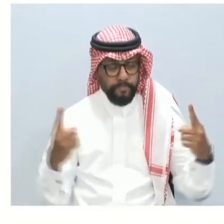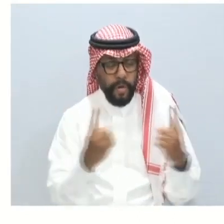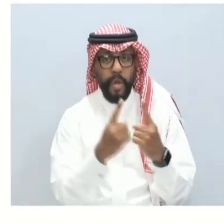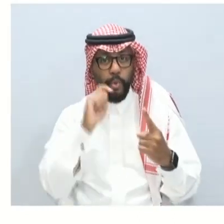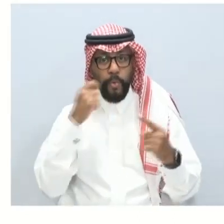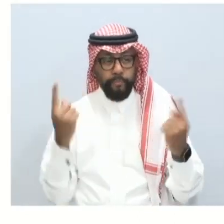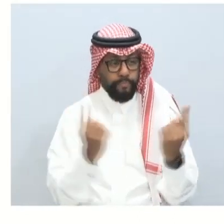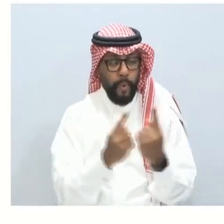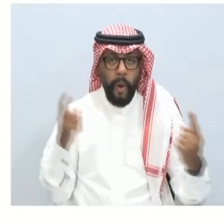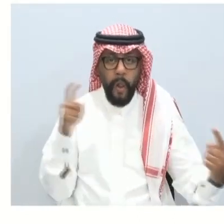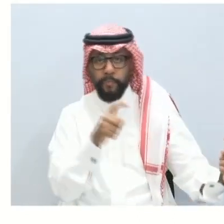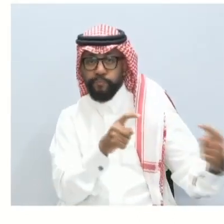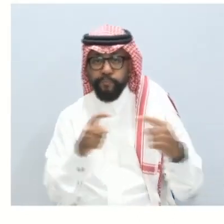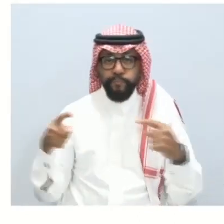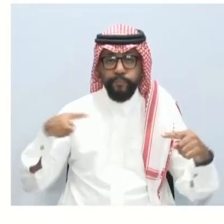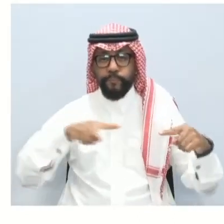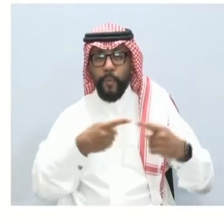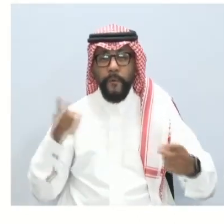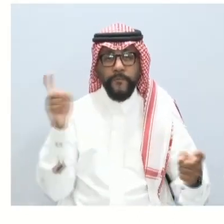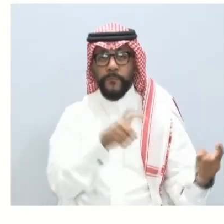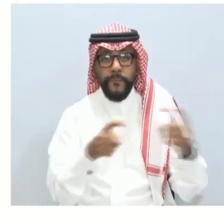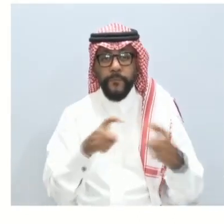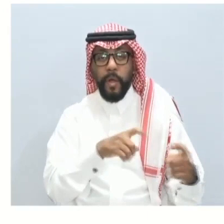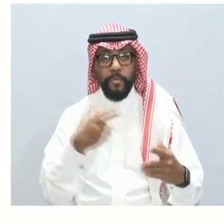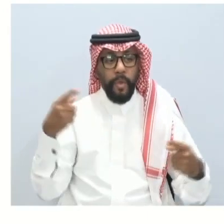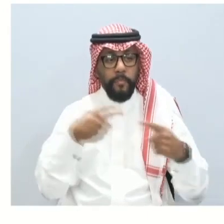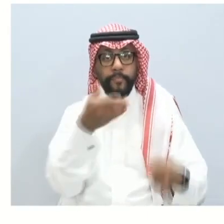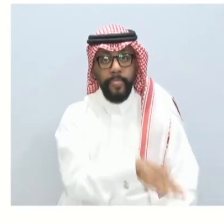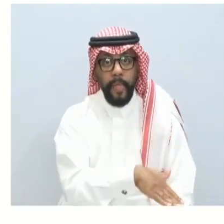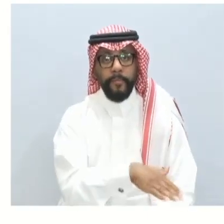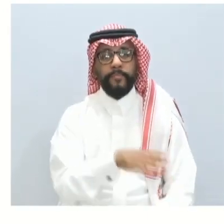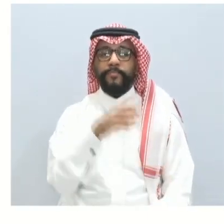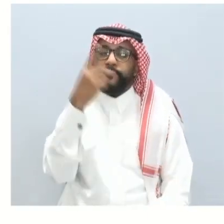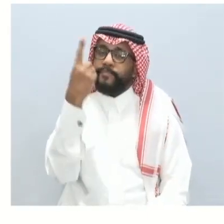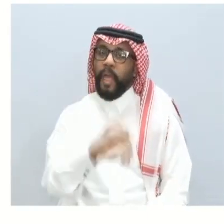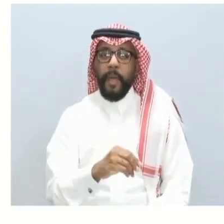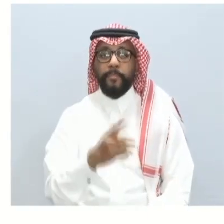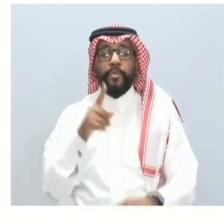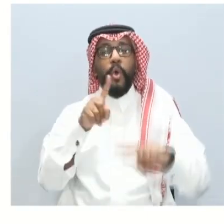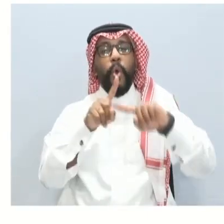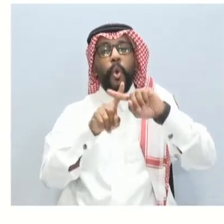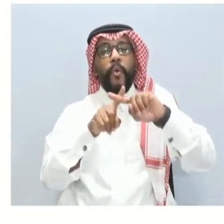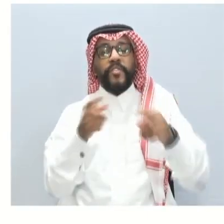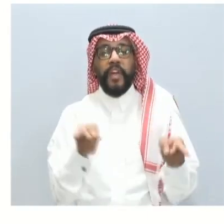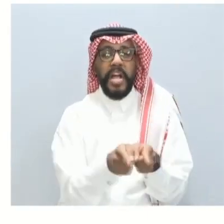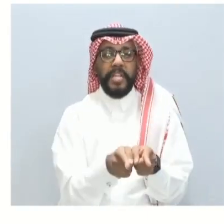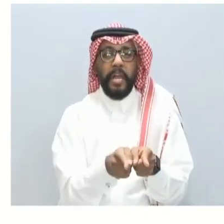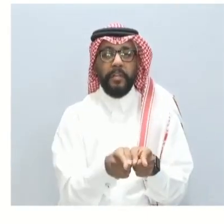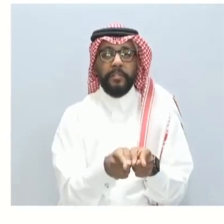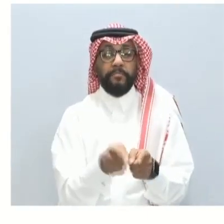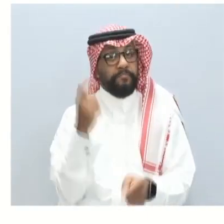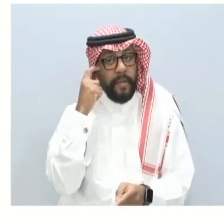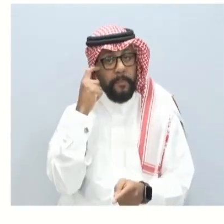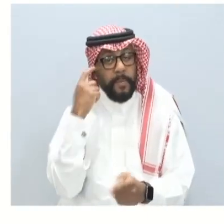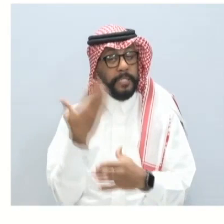الكفر يعني كفر اكبر لا ليس كفر اكبر انما هو كفر اصغر وهذا ما يدل على قله